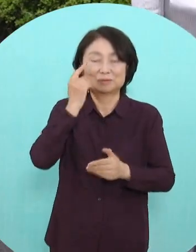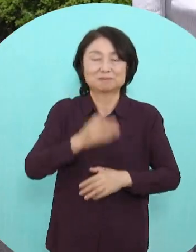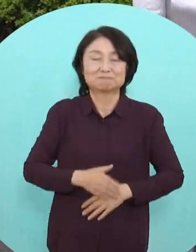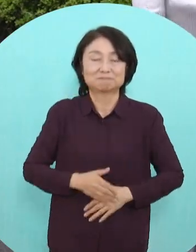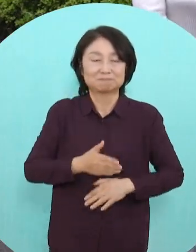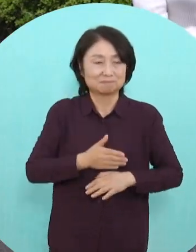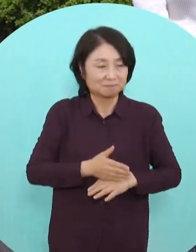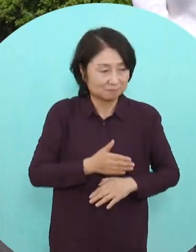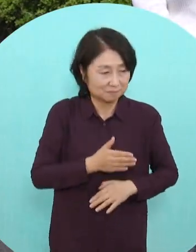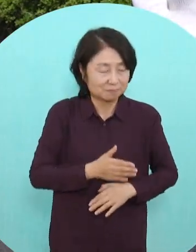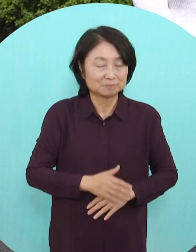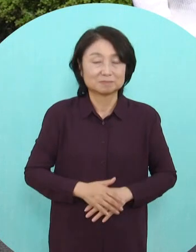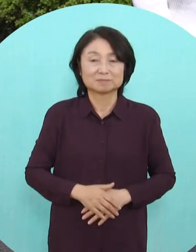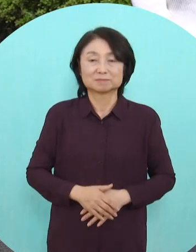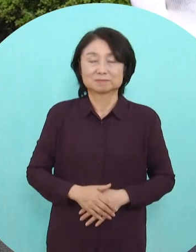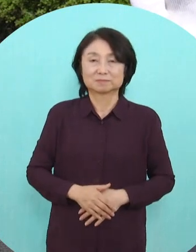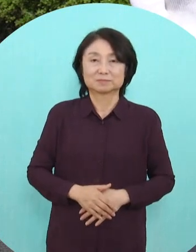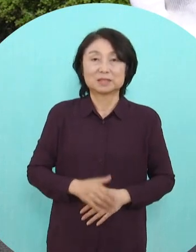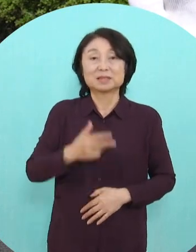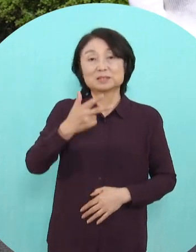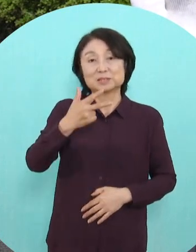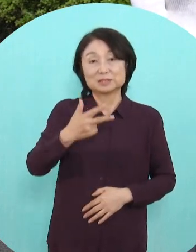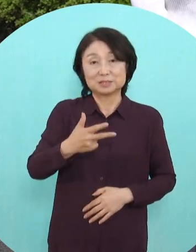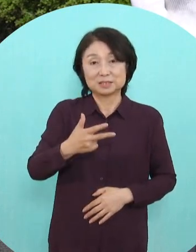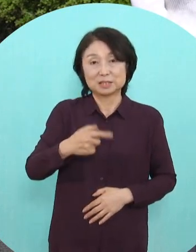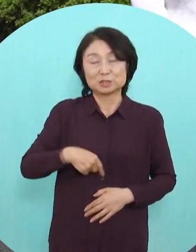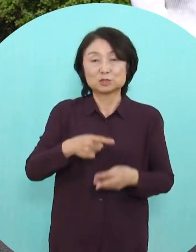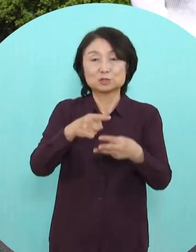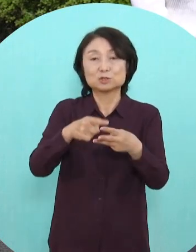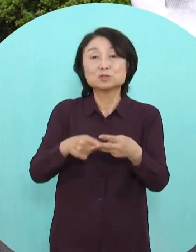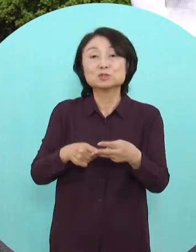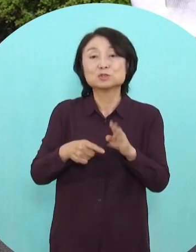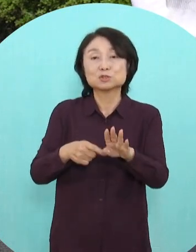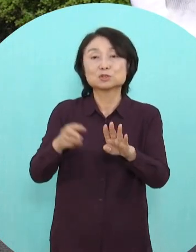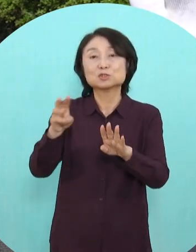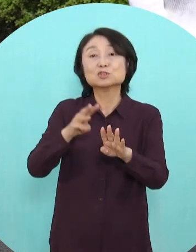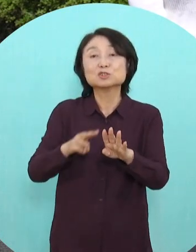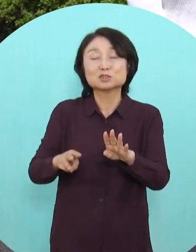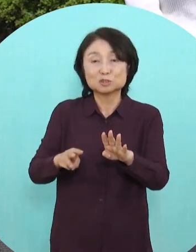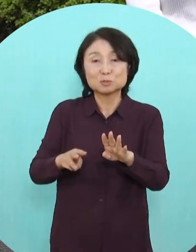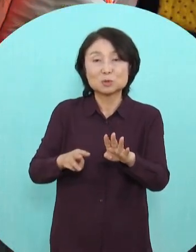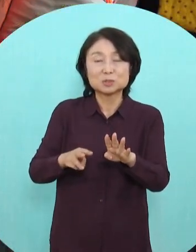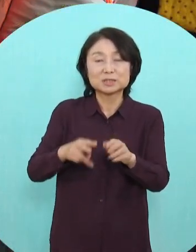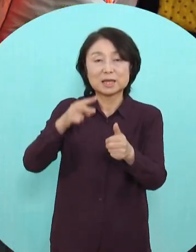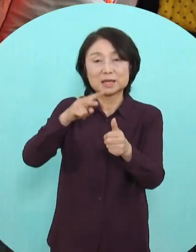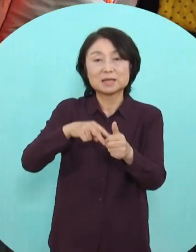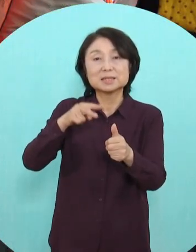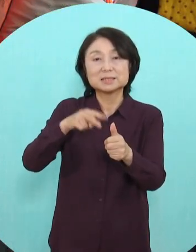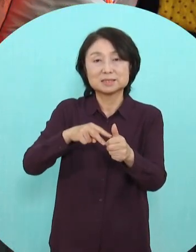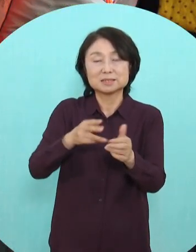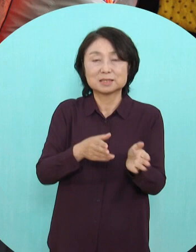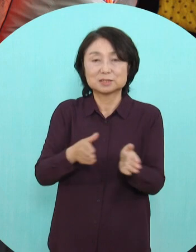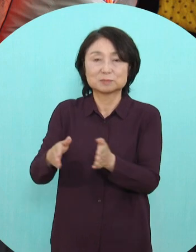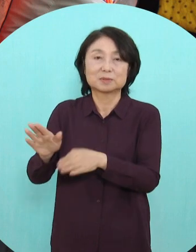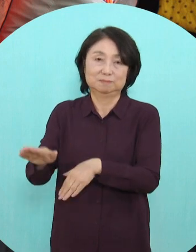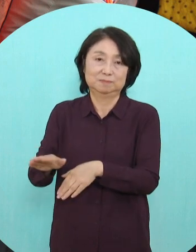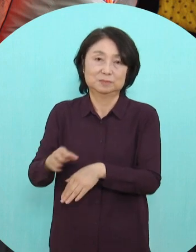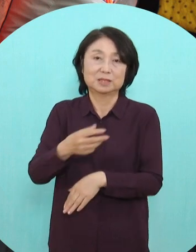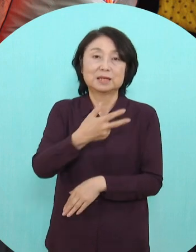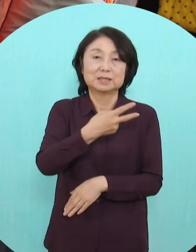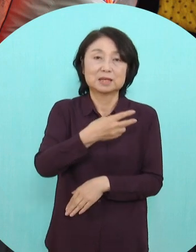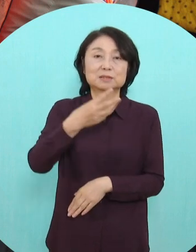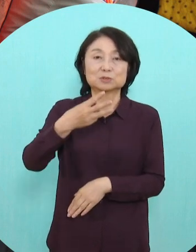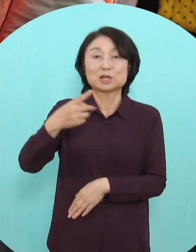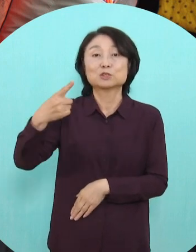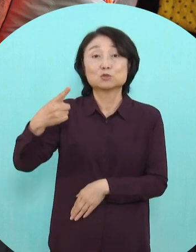ございます。山口市では自主防災組織の認定制度を設けており、現在231団体の